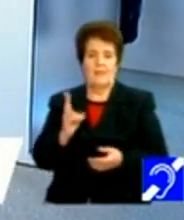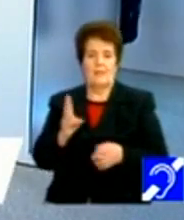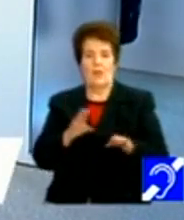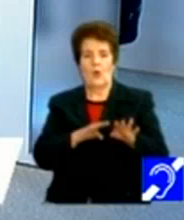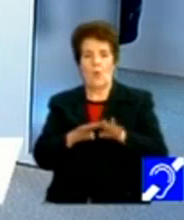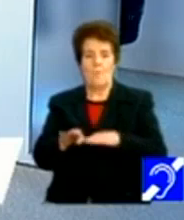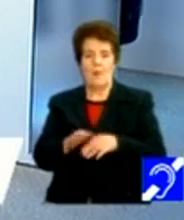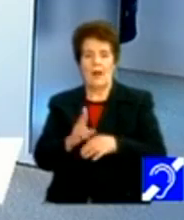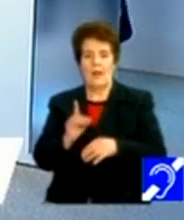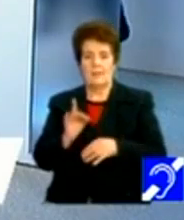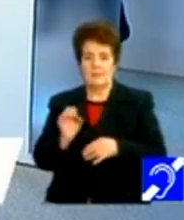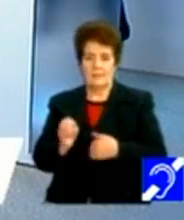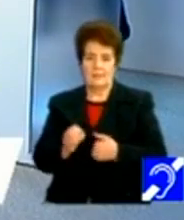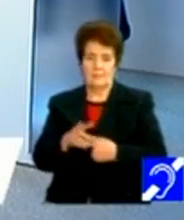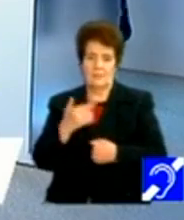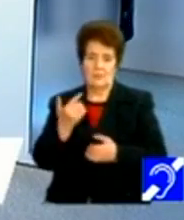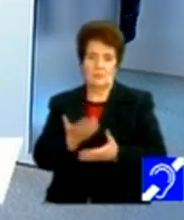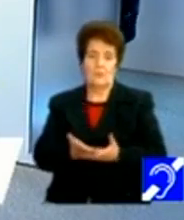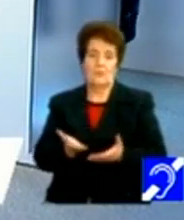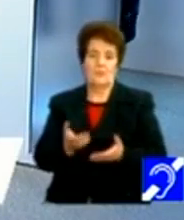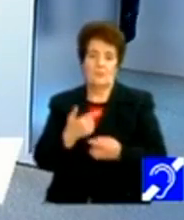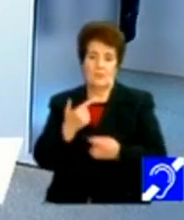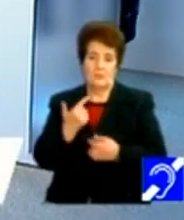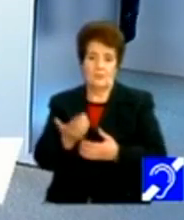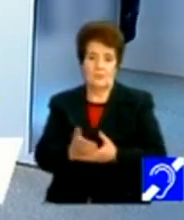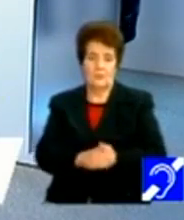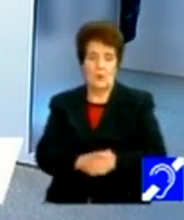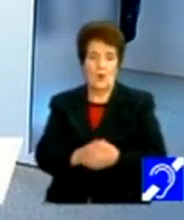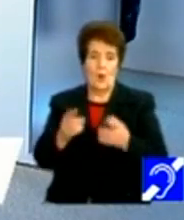Ce anume este în construcție? Ce este în construcție? Totul concret.